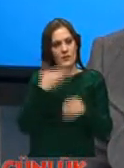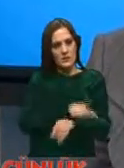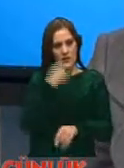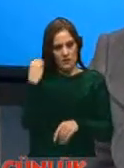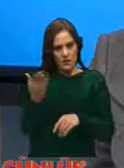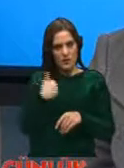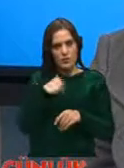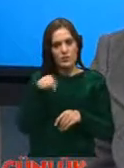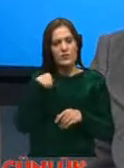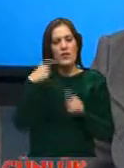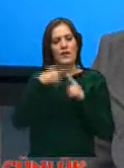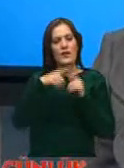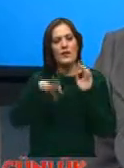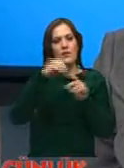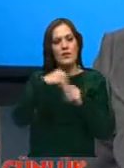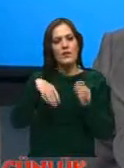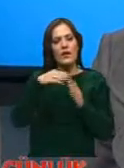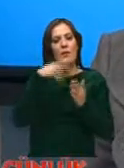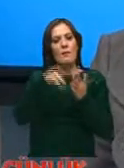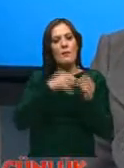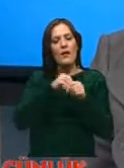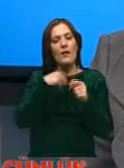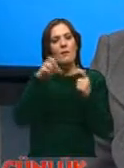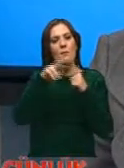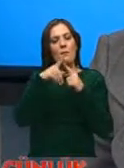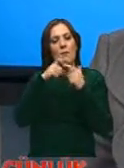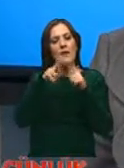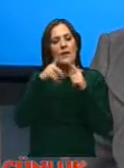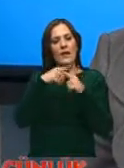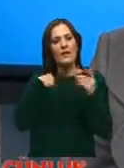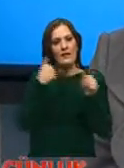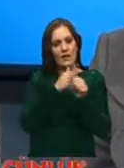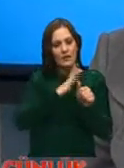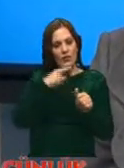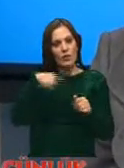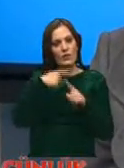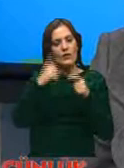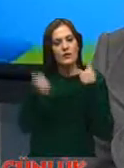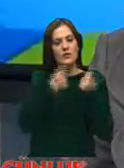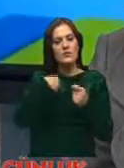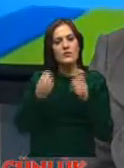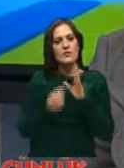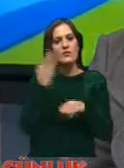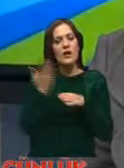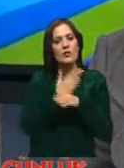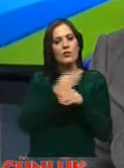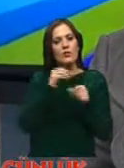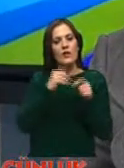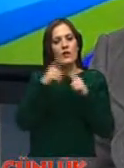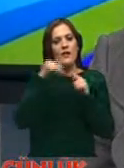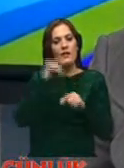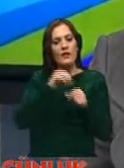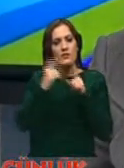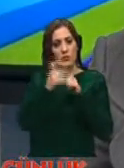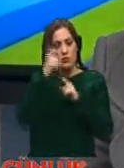sağlıyoruz. Teknokent bünyesinde patent vekillerimiz var, ortak çalıştığımız. Onlar aslında çıkan ürünlerin de telif